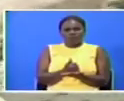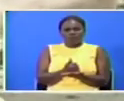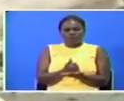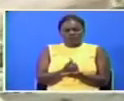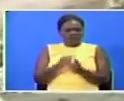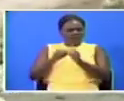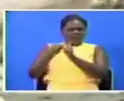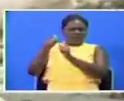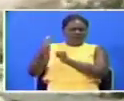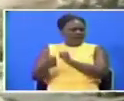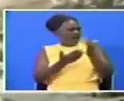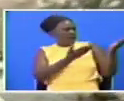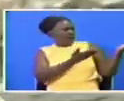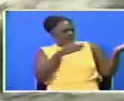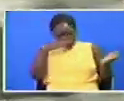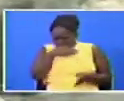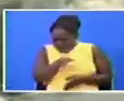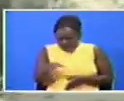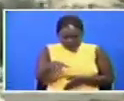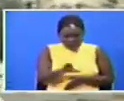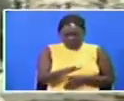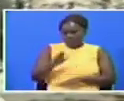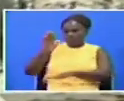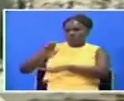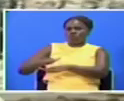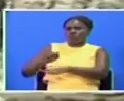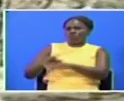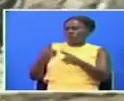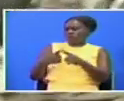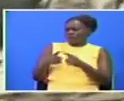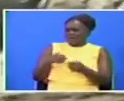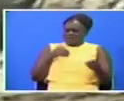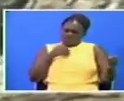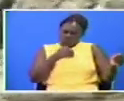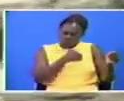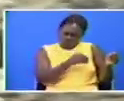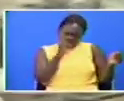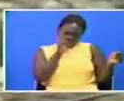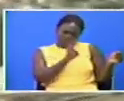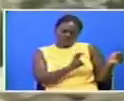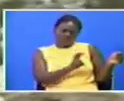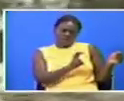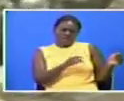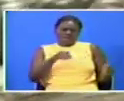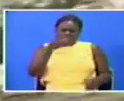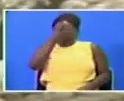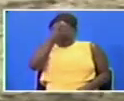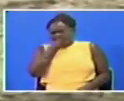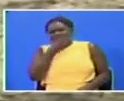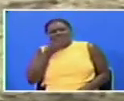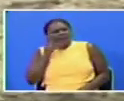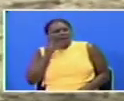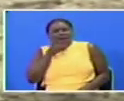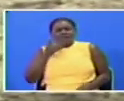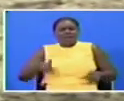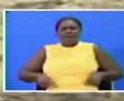Kwa umbali viboko hawa wanaonekana wakiwa shwari, lakini ukikaribia dimbwi hili, makali ya ukame yamewalazimu